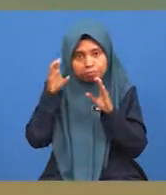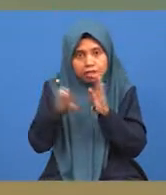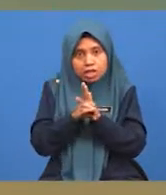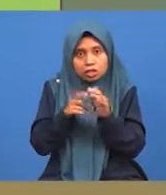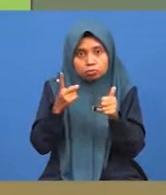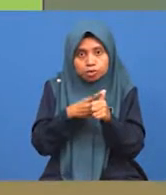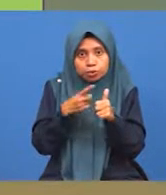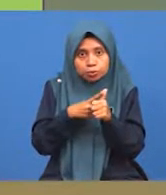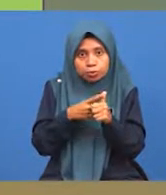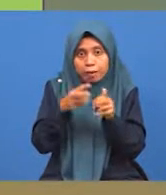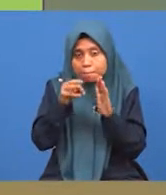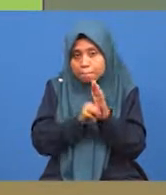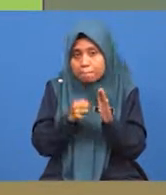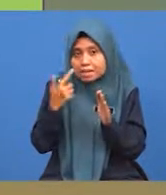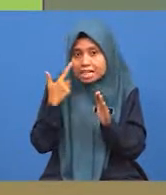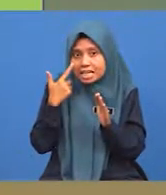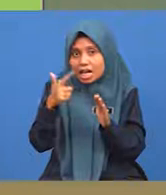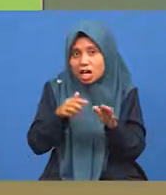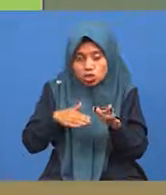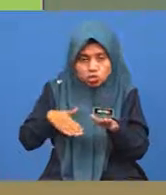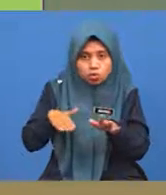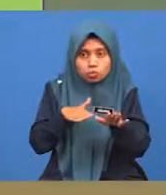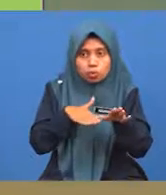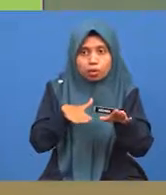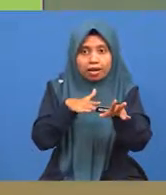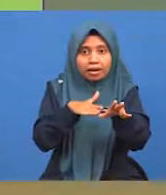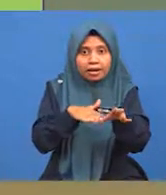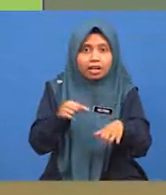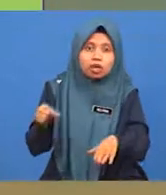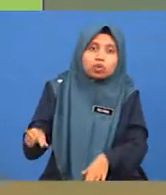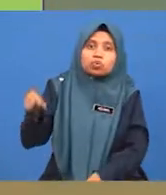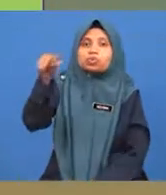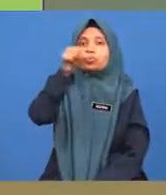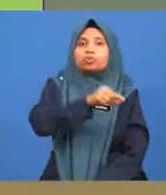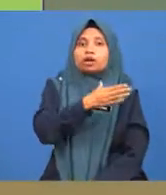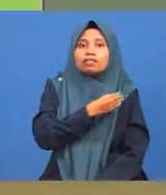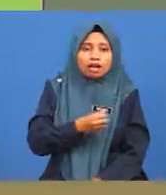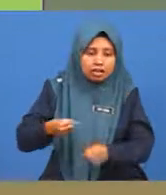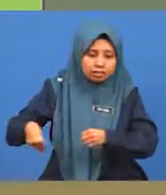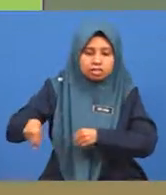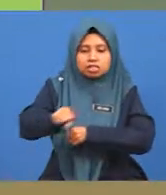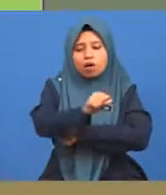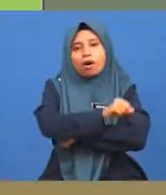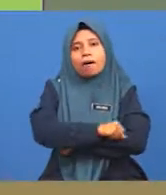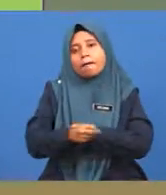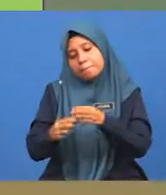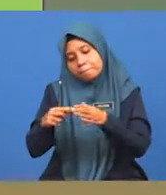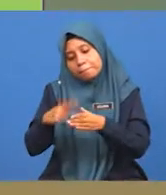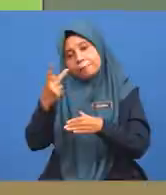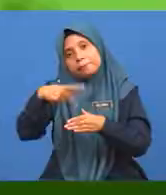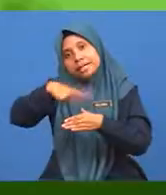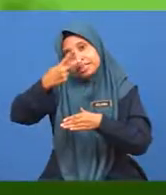Pertama, melihat sungai, gunung dan sawah padi.